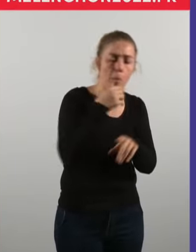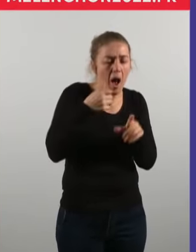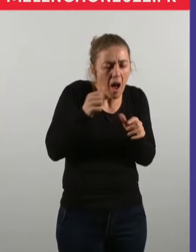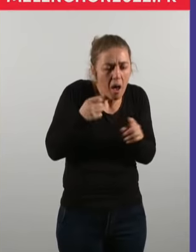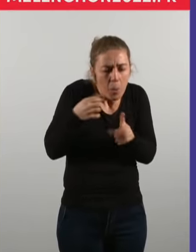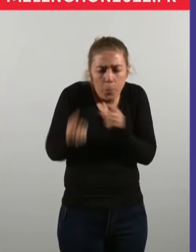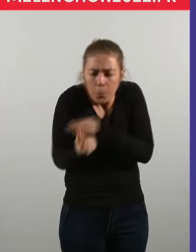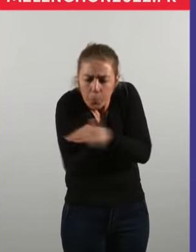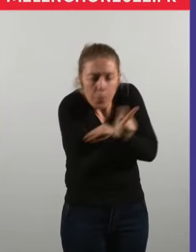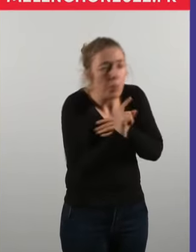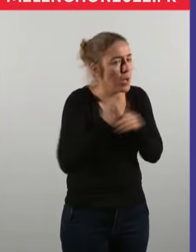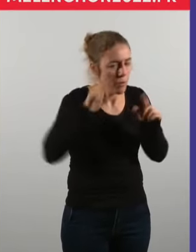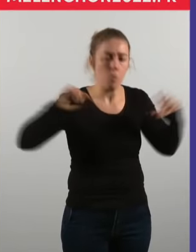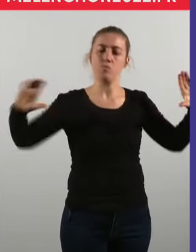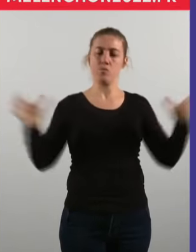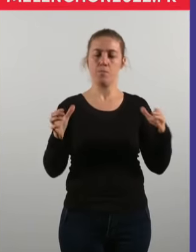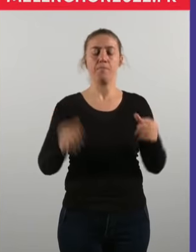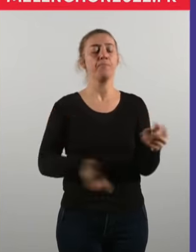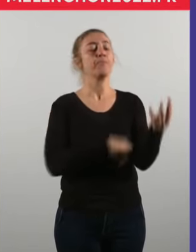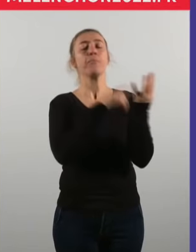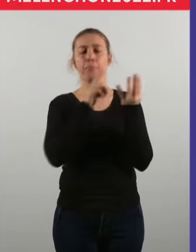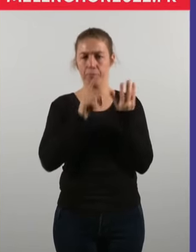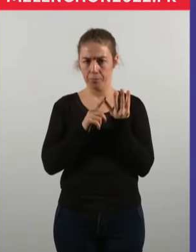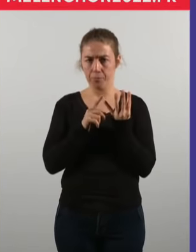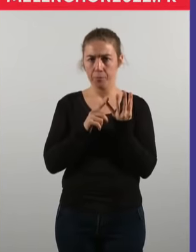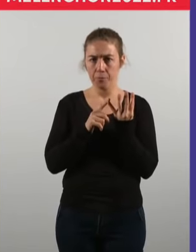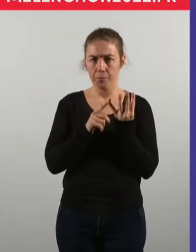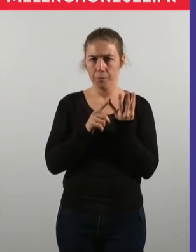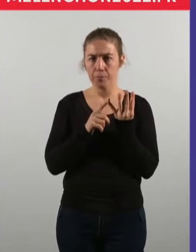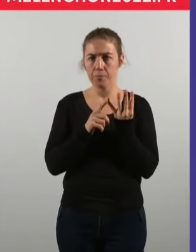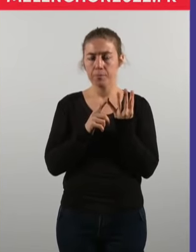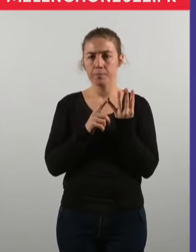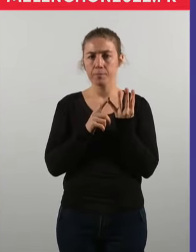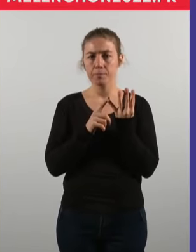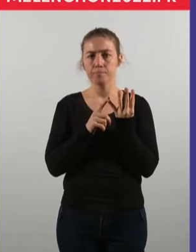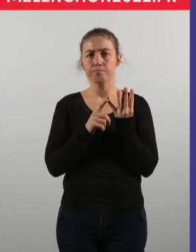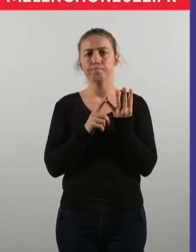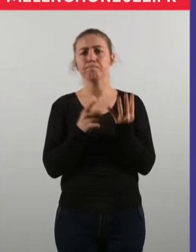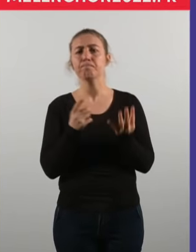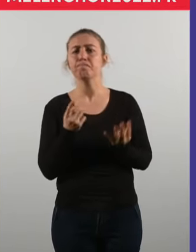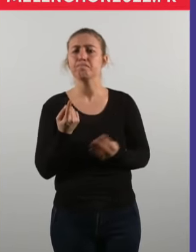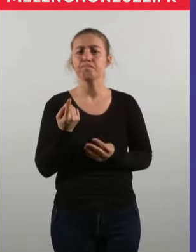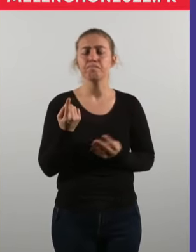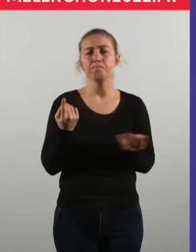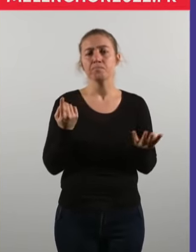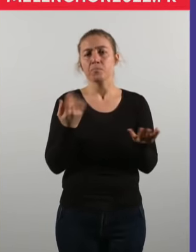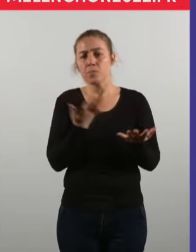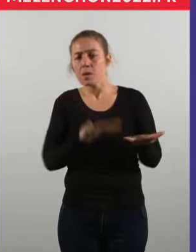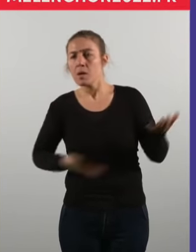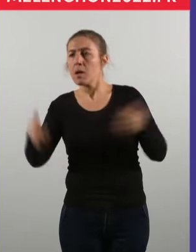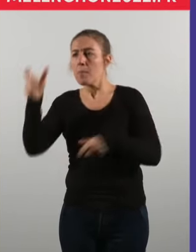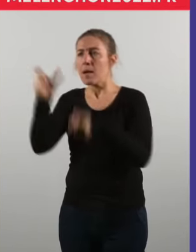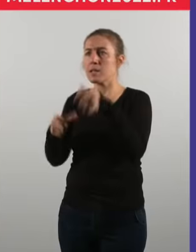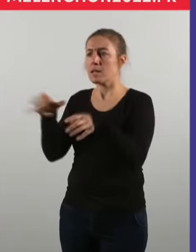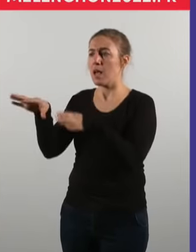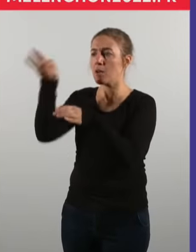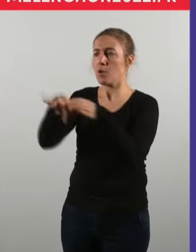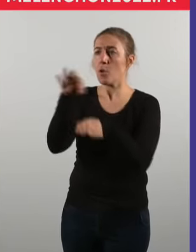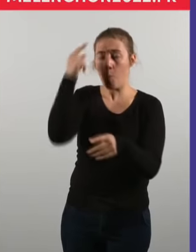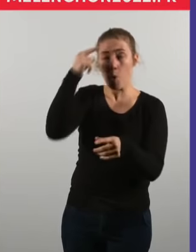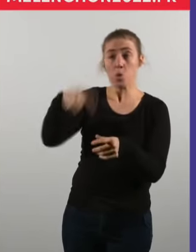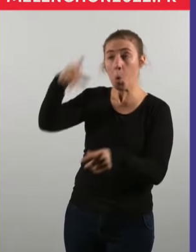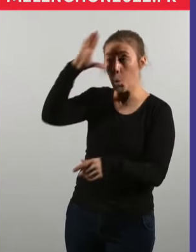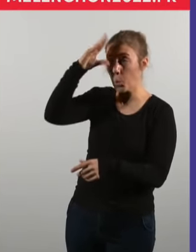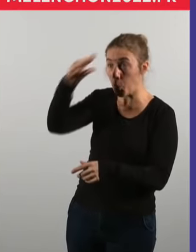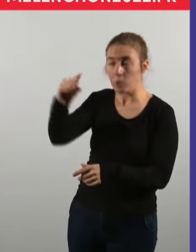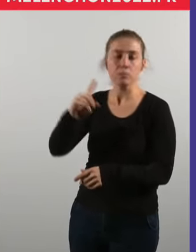4. Il ne faut jamais, en aucun cas, craindre l'immaturité des électeurs. C'est le même raisonnement